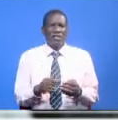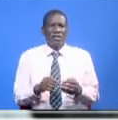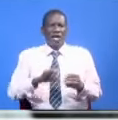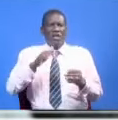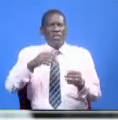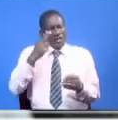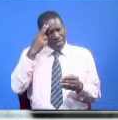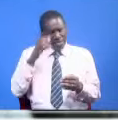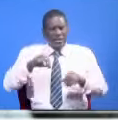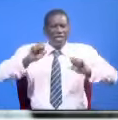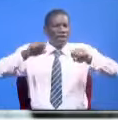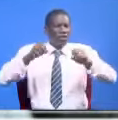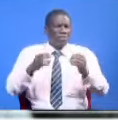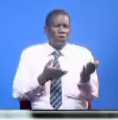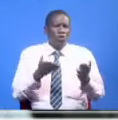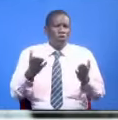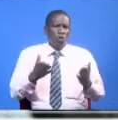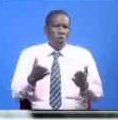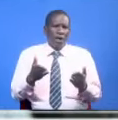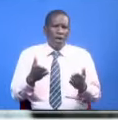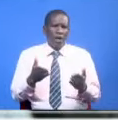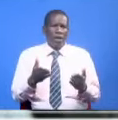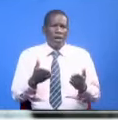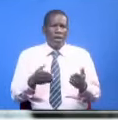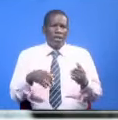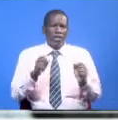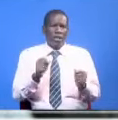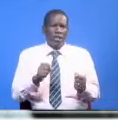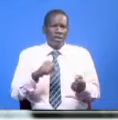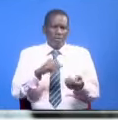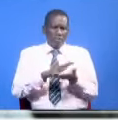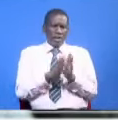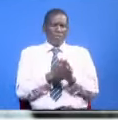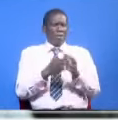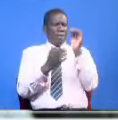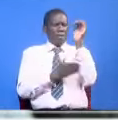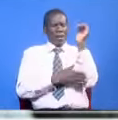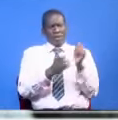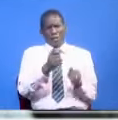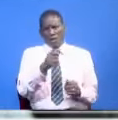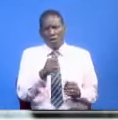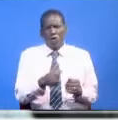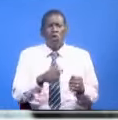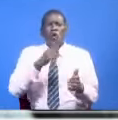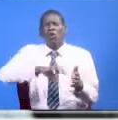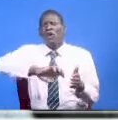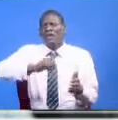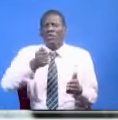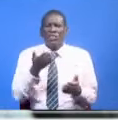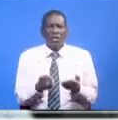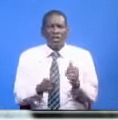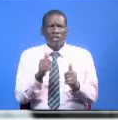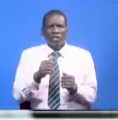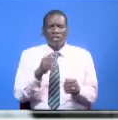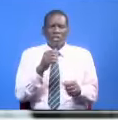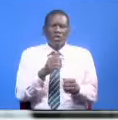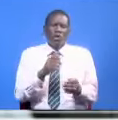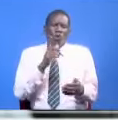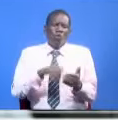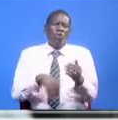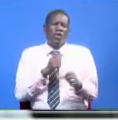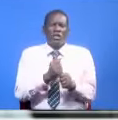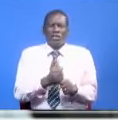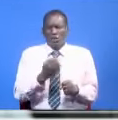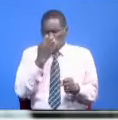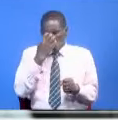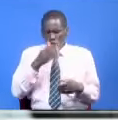deal, where it might turn into blood money. What more did William Ruto give away to the